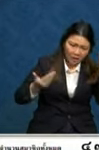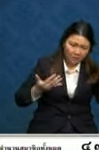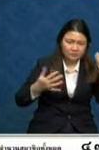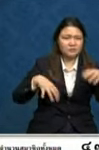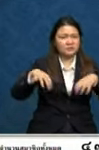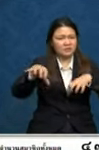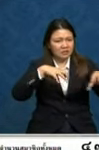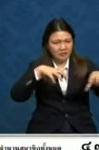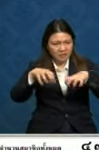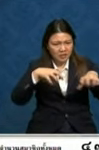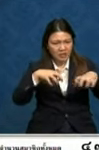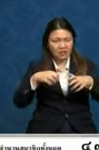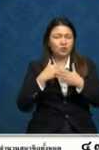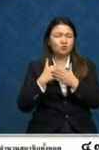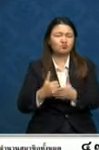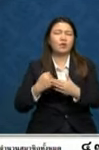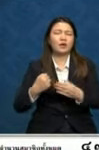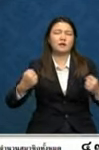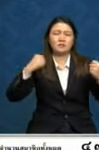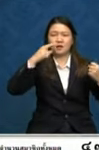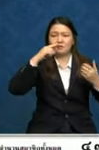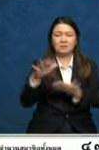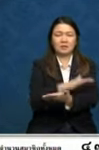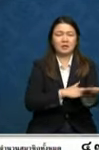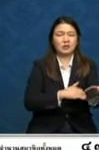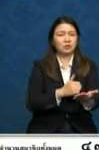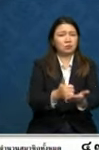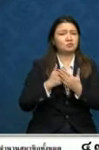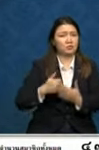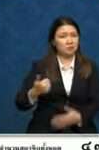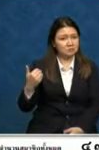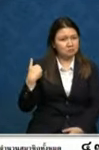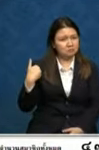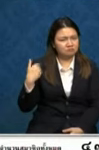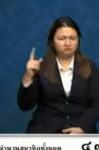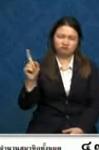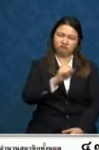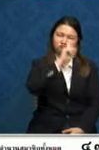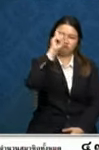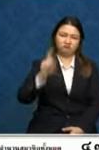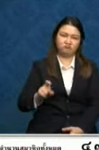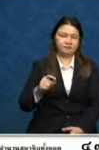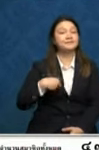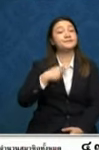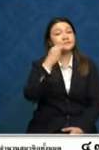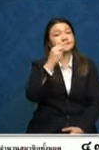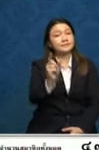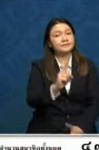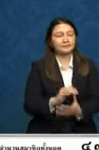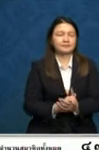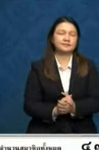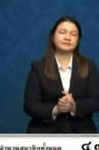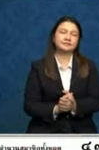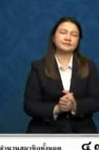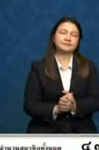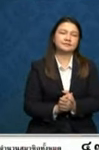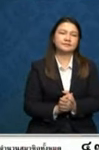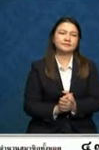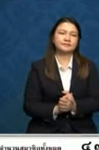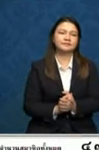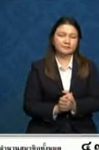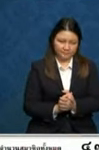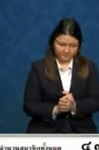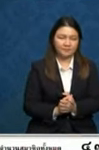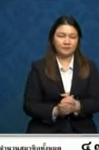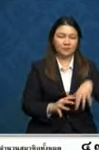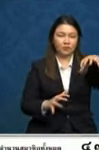การเพื่อสร้างความมั่นคงให้เกิดกับประเทศนี้ได้ผมเองเห็นควรครับว่าในส่วนที่หน่วยง